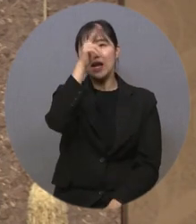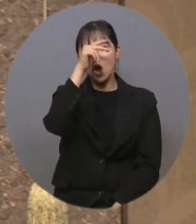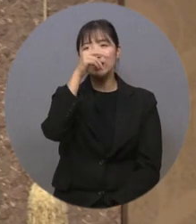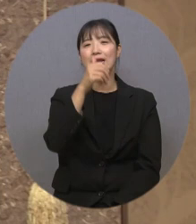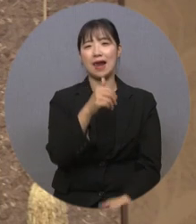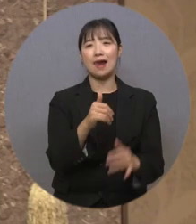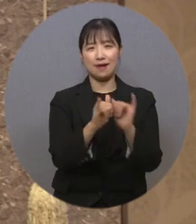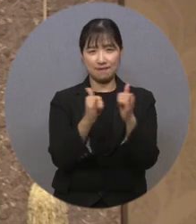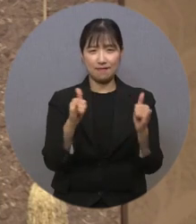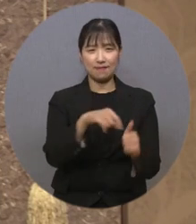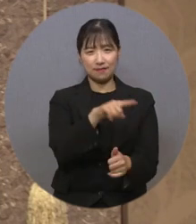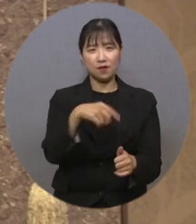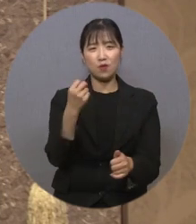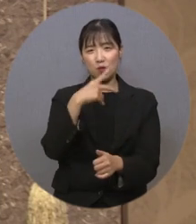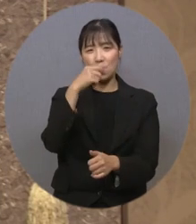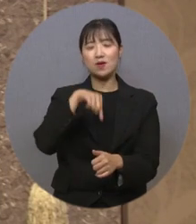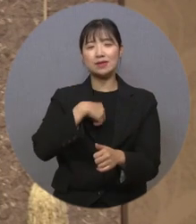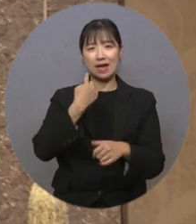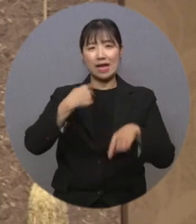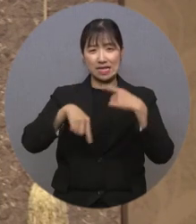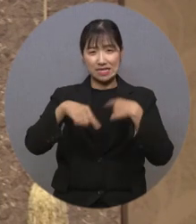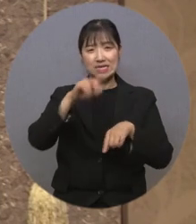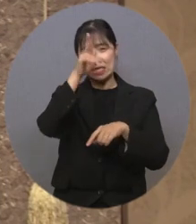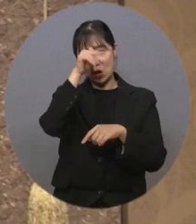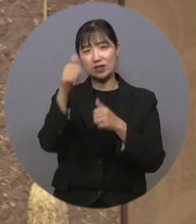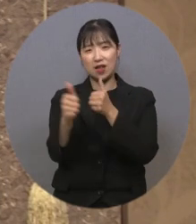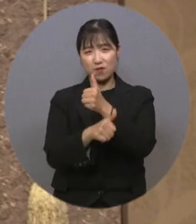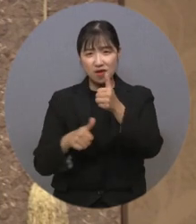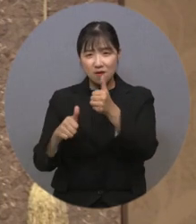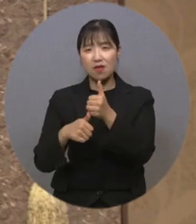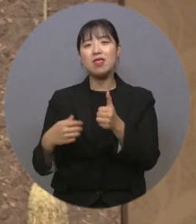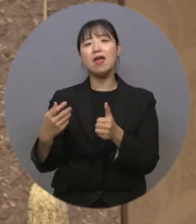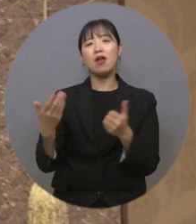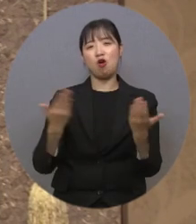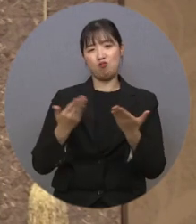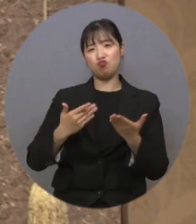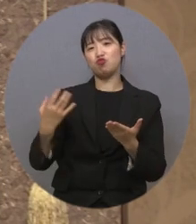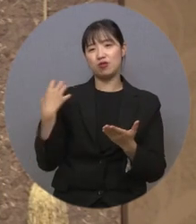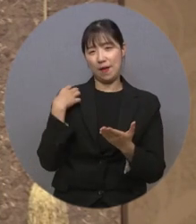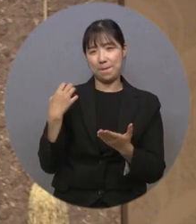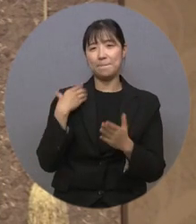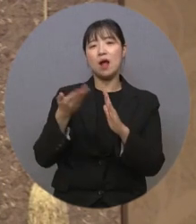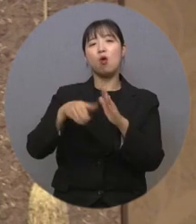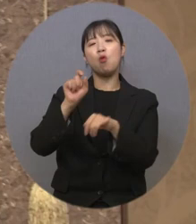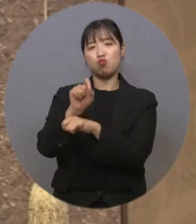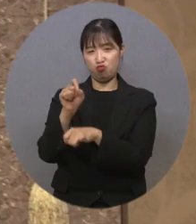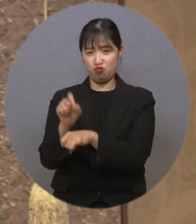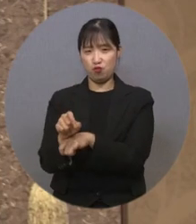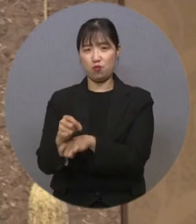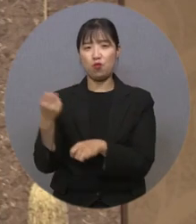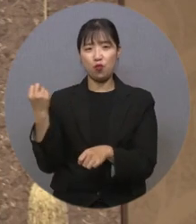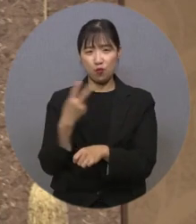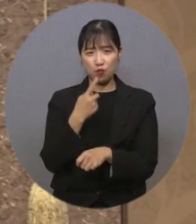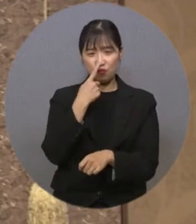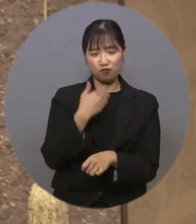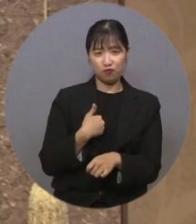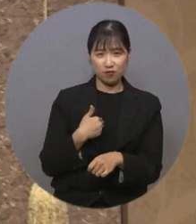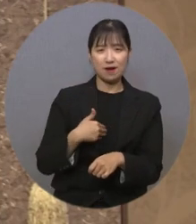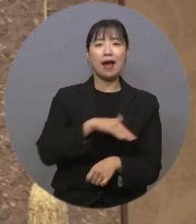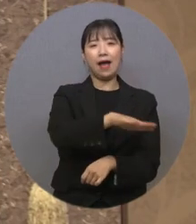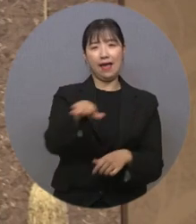또 저희 자치 경찰위원회에 이런 업무를 담당하고 있는 공무원과 저희들이